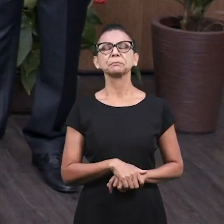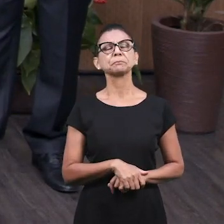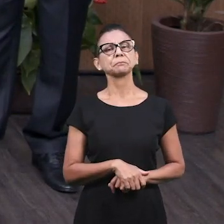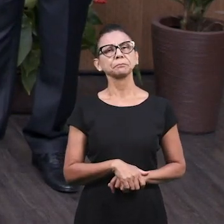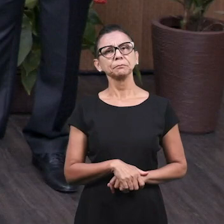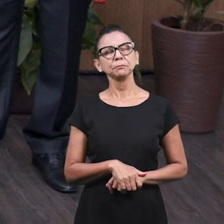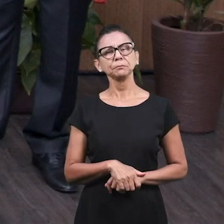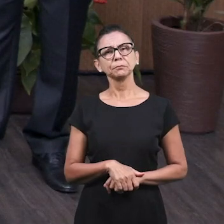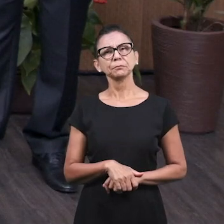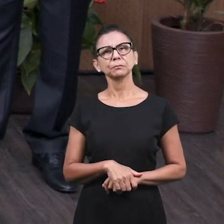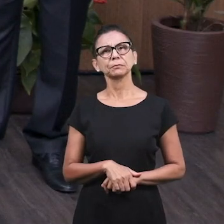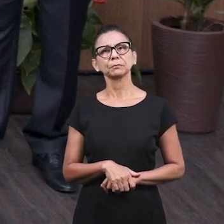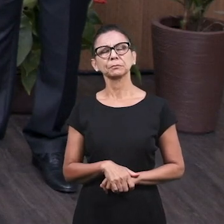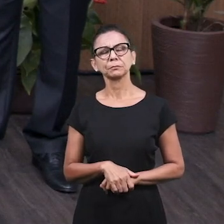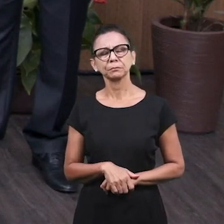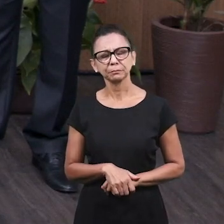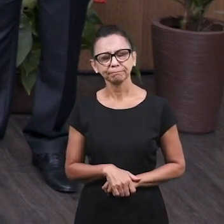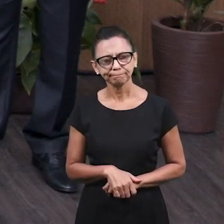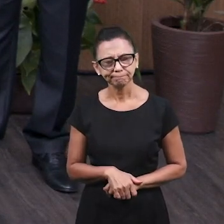внимание, Сержа, очень интересно.